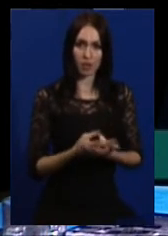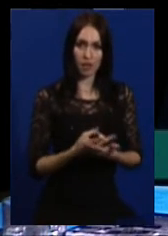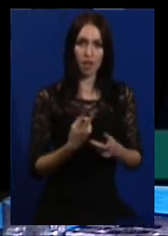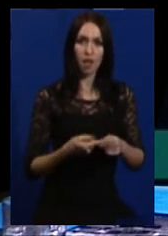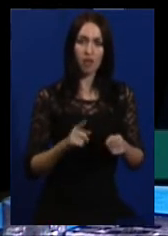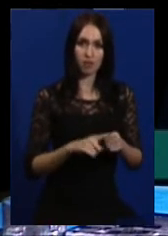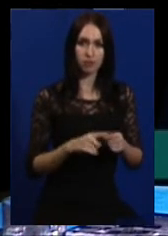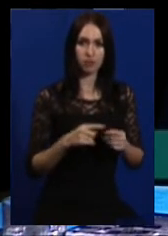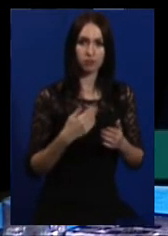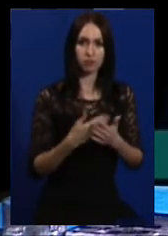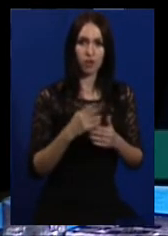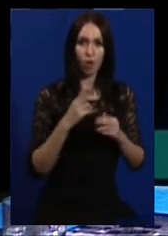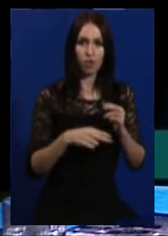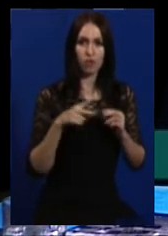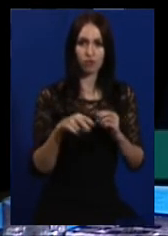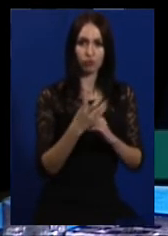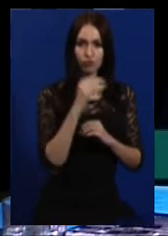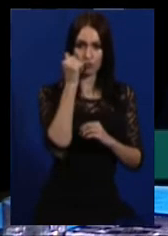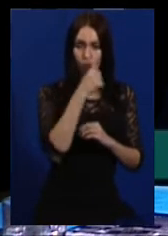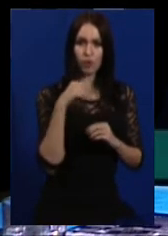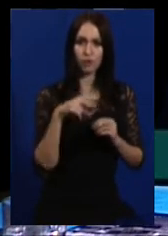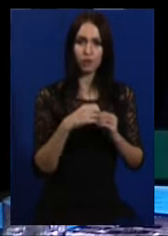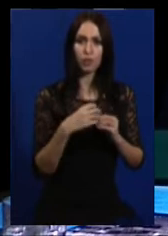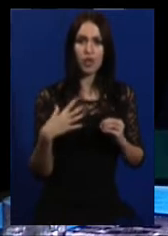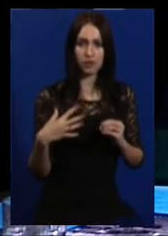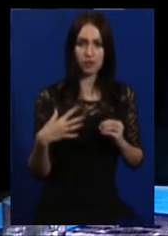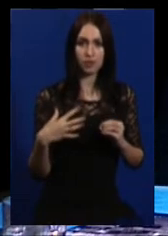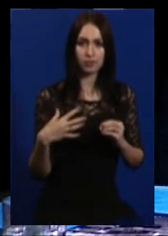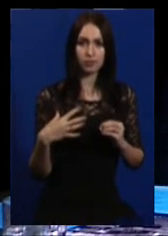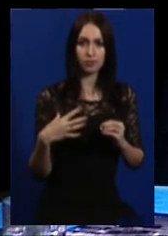конец 14го года и 15 и